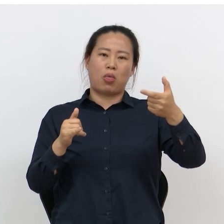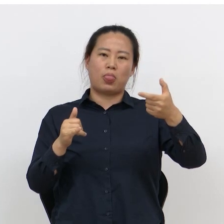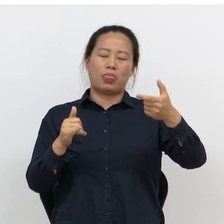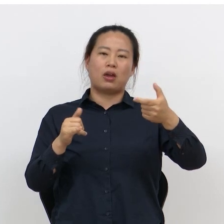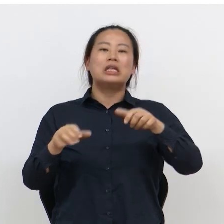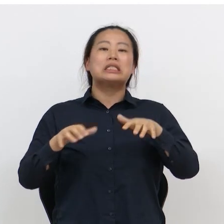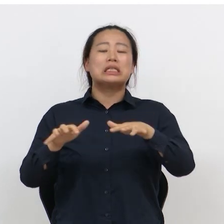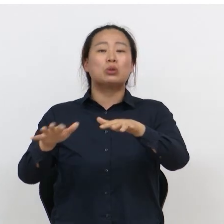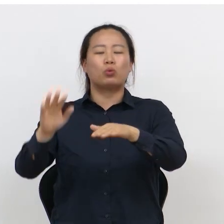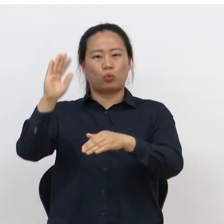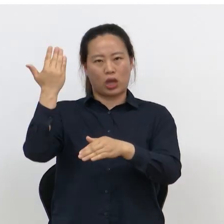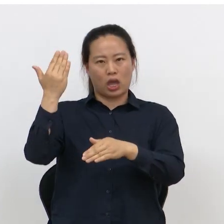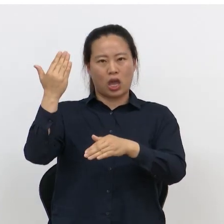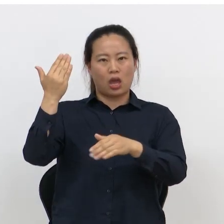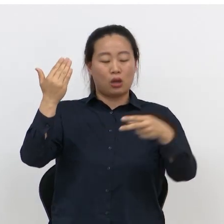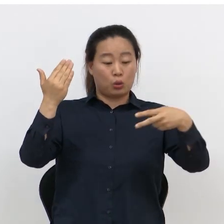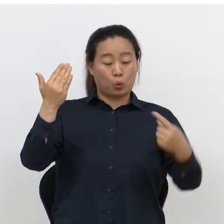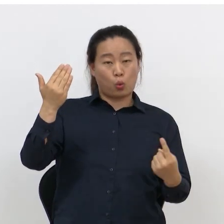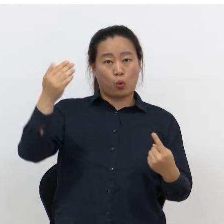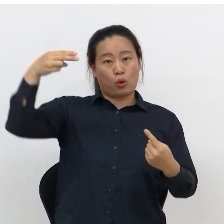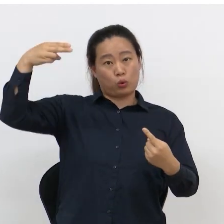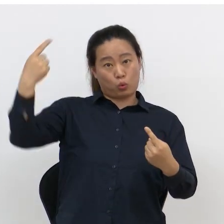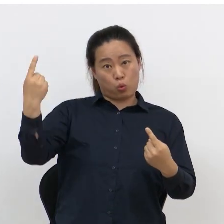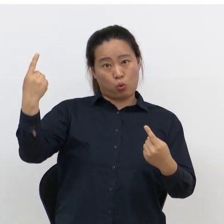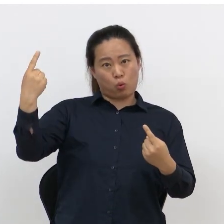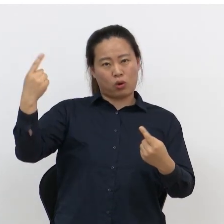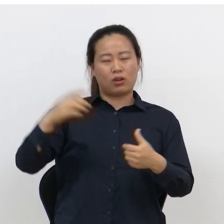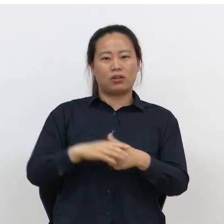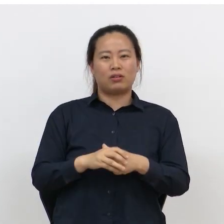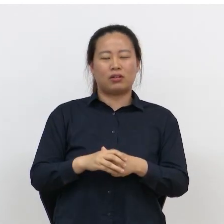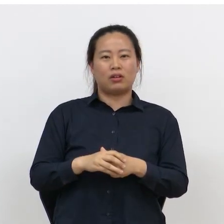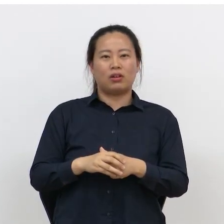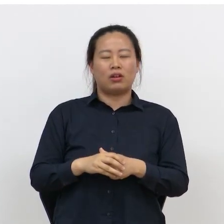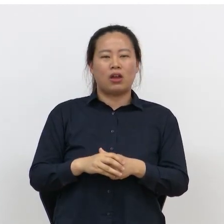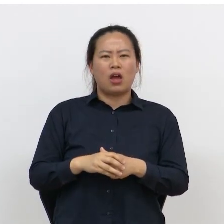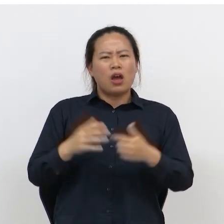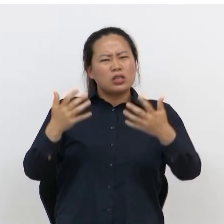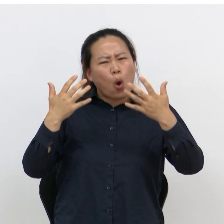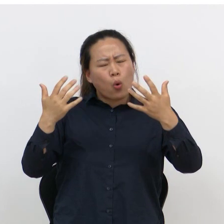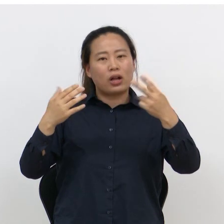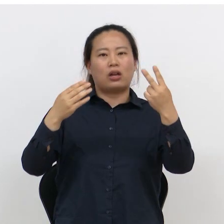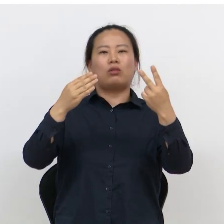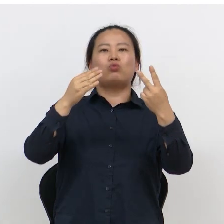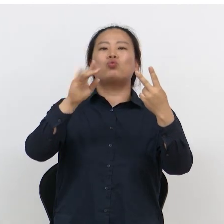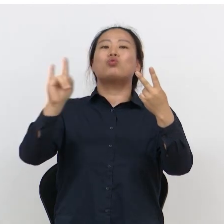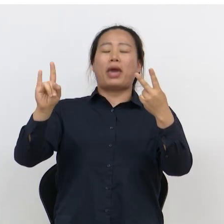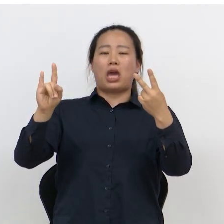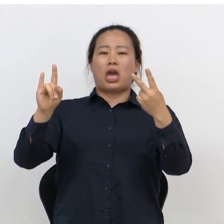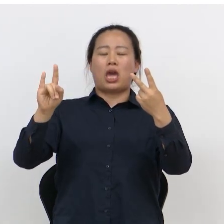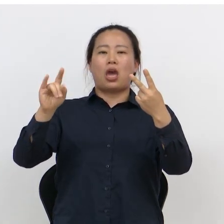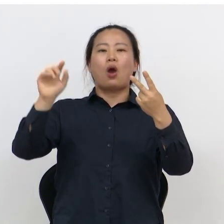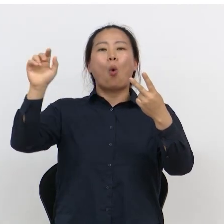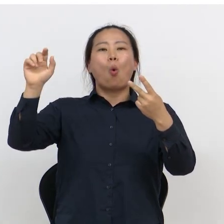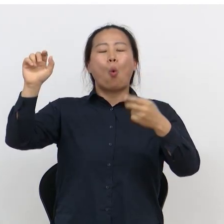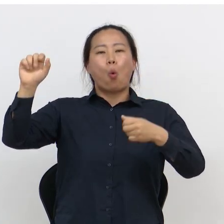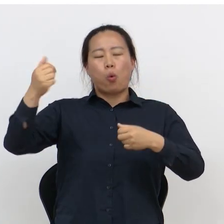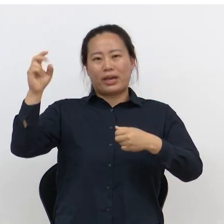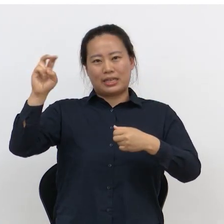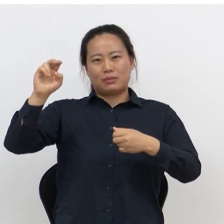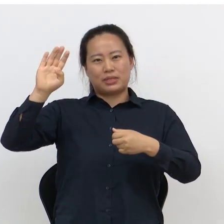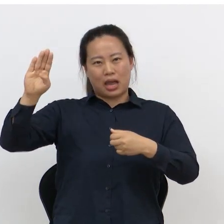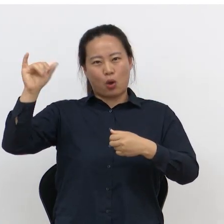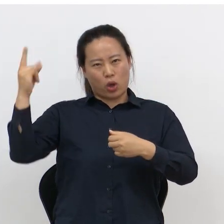여기 높은 도는 몇 번 진동을 할까요? 네, 그러니까 정확하게 2배, 그러니까 524회